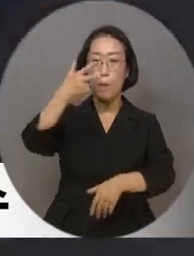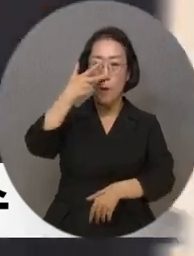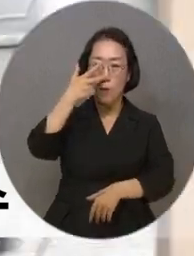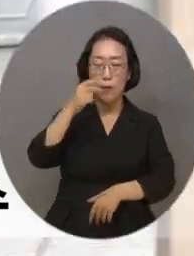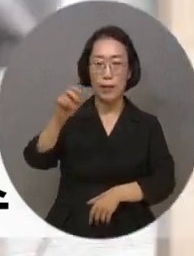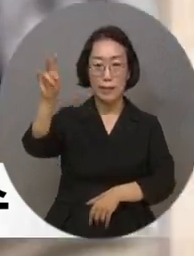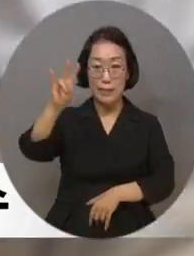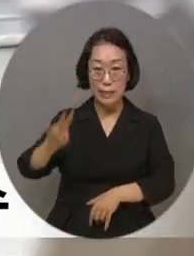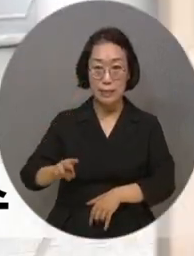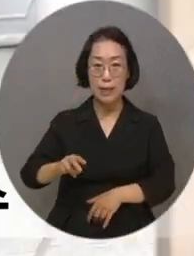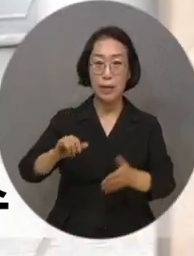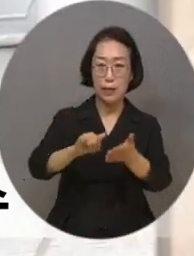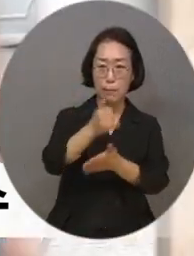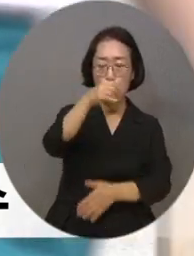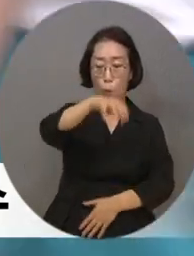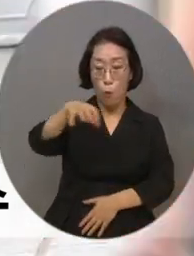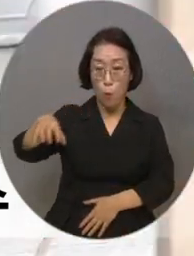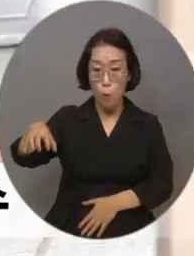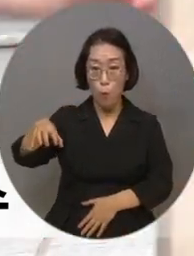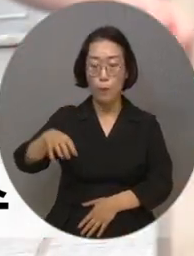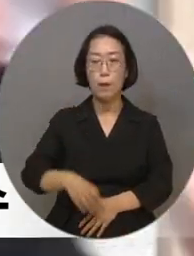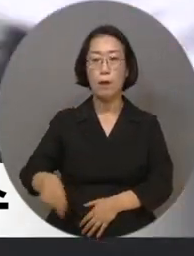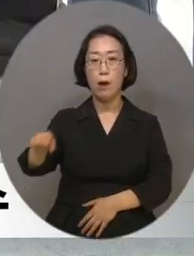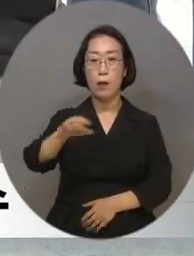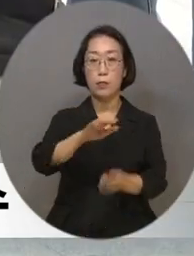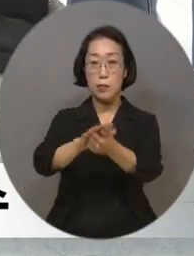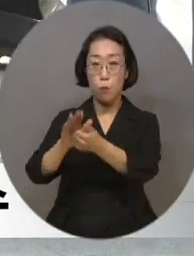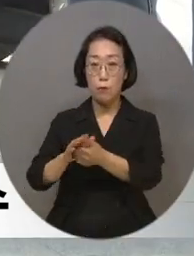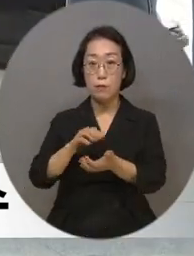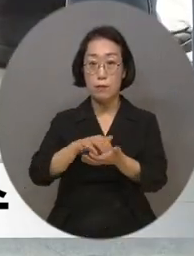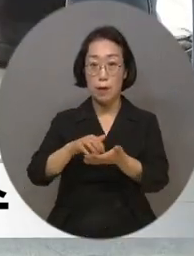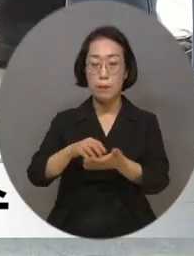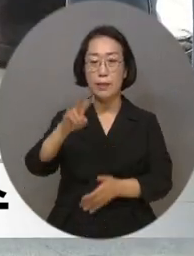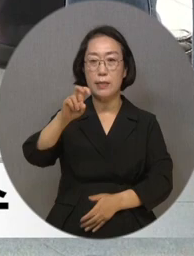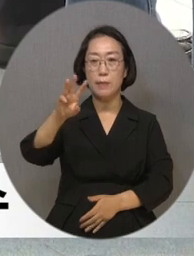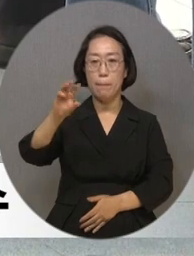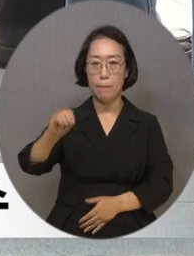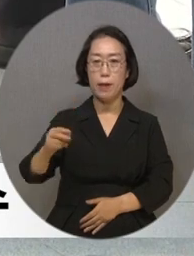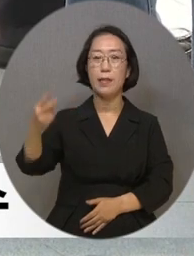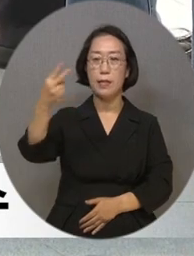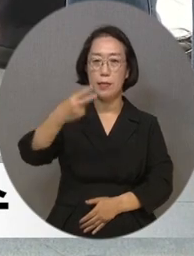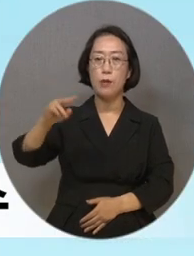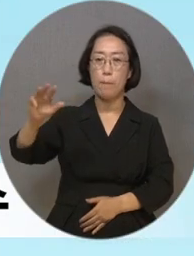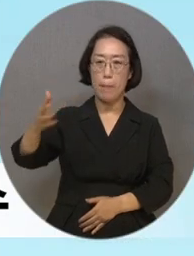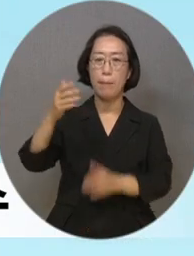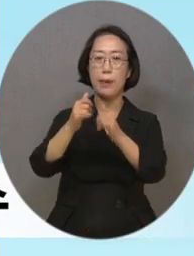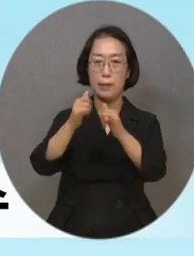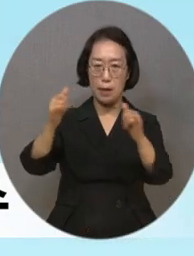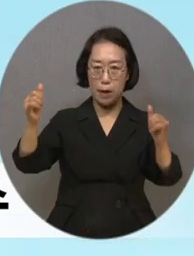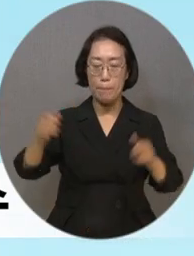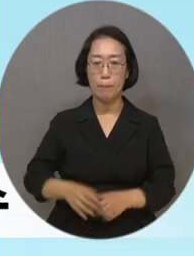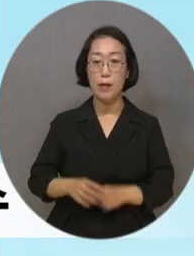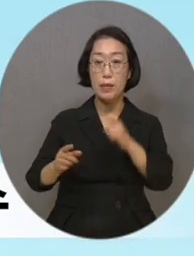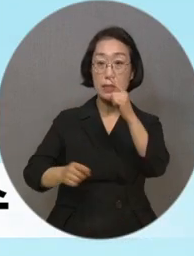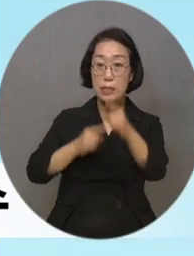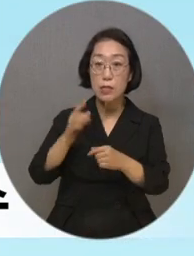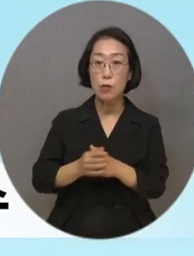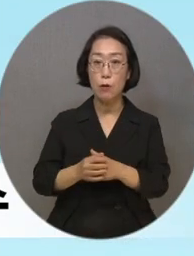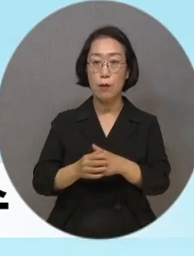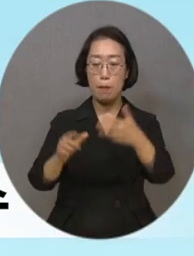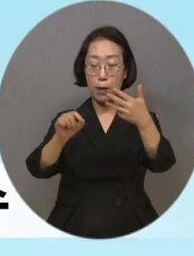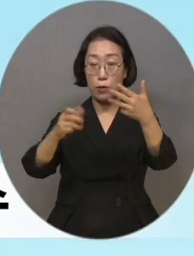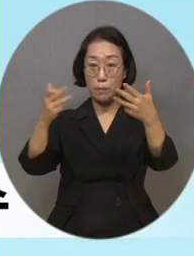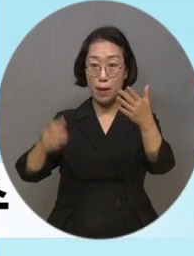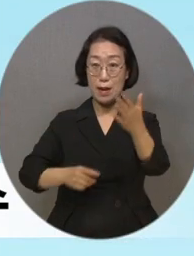시흥, 김포, 하남 등이며 전체 지원 인원은 23만 2,800명입니다. 신청은 다음 달